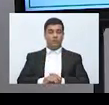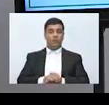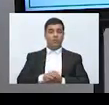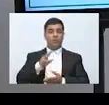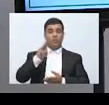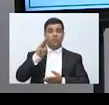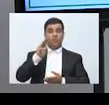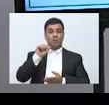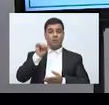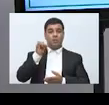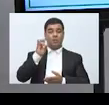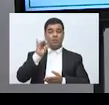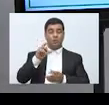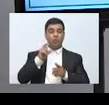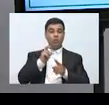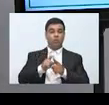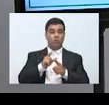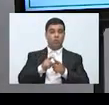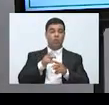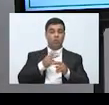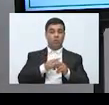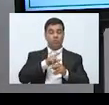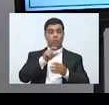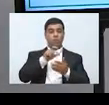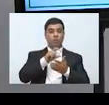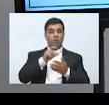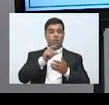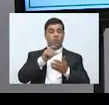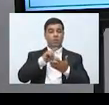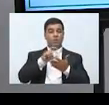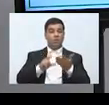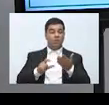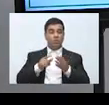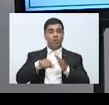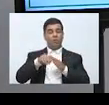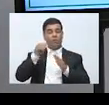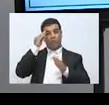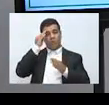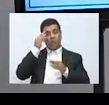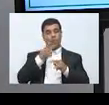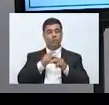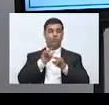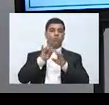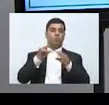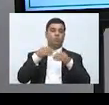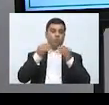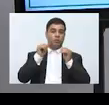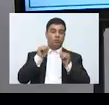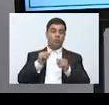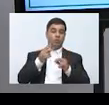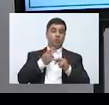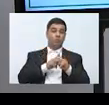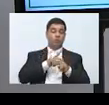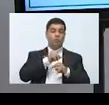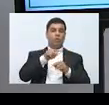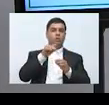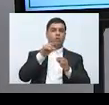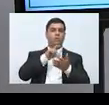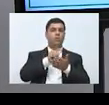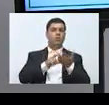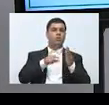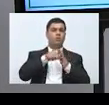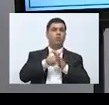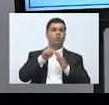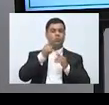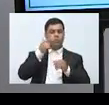so'zlar asosida mana shu she'rning mazmunini hikoya qilib berish mumkin bo'ladi yoki shu she'r mazmuni